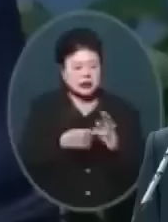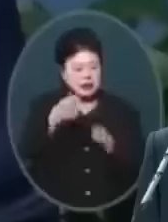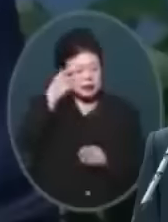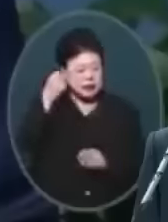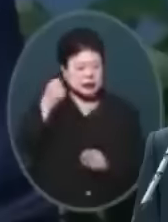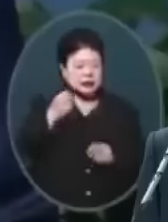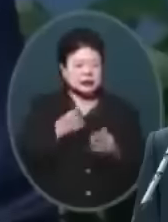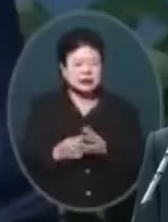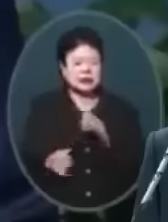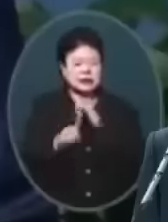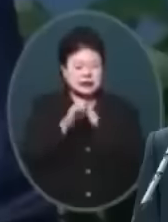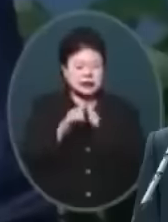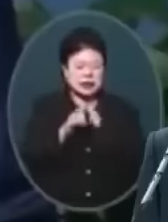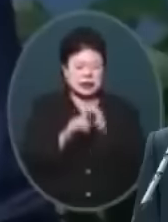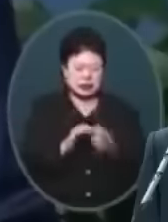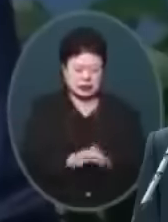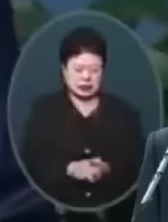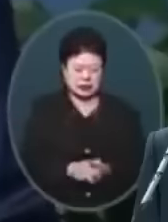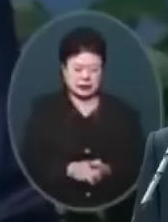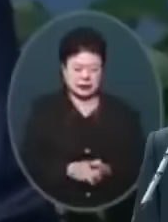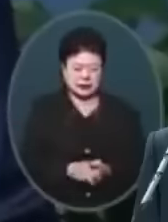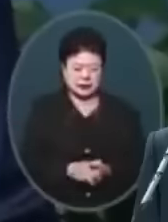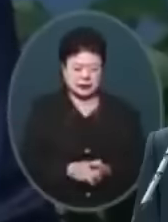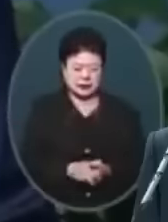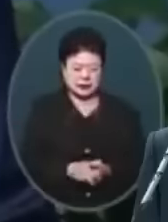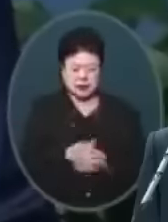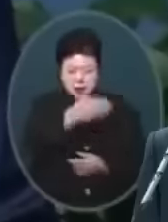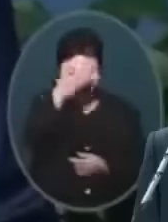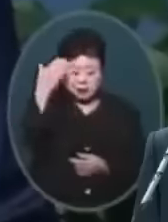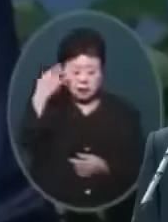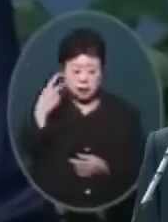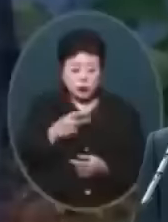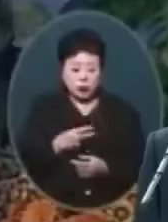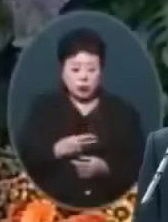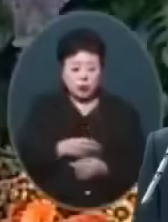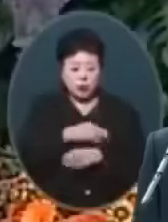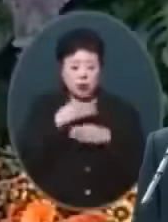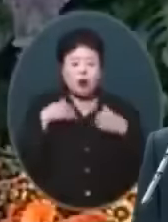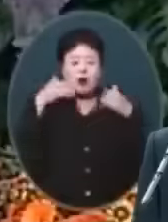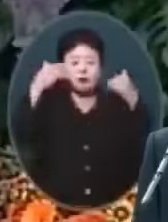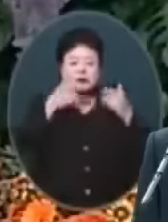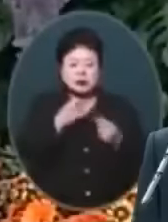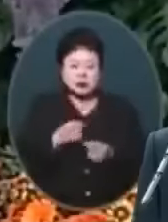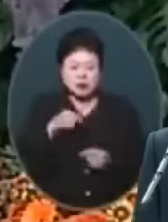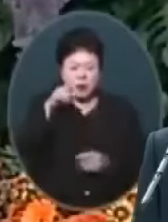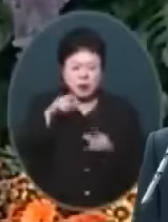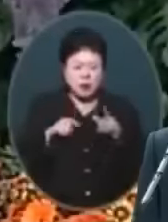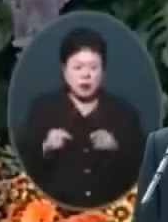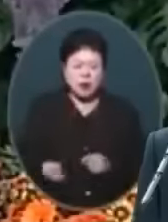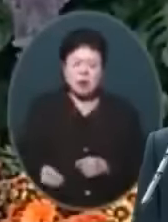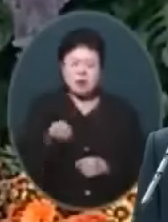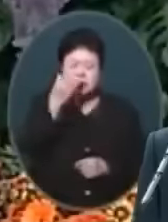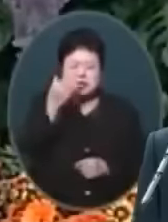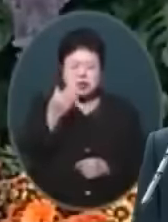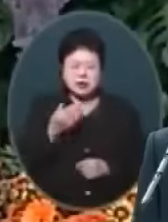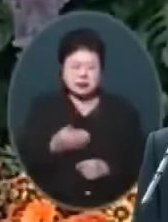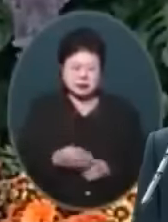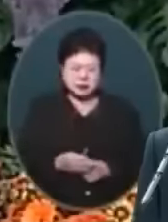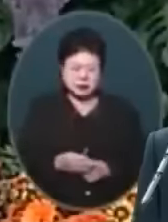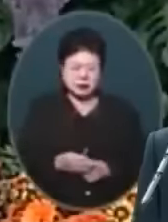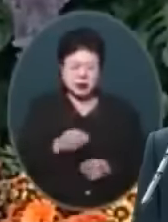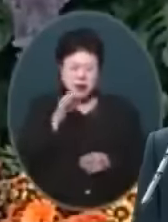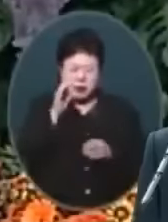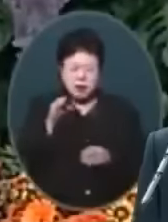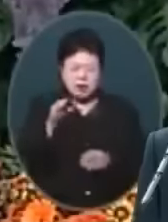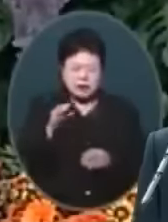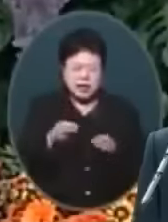제일 자살에 가깝다는 것입니다. 청소년뿐 아니라 어른들도 외모나 학력, 경제력 등에